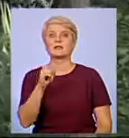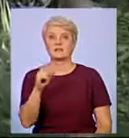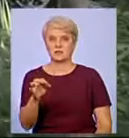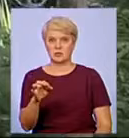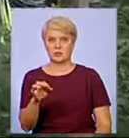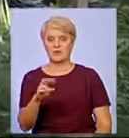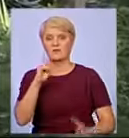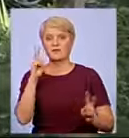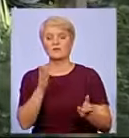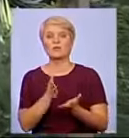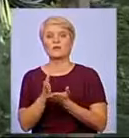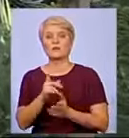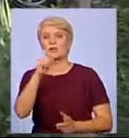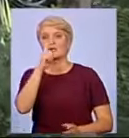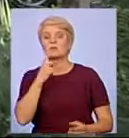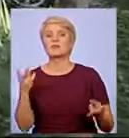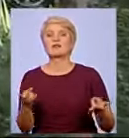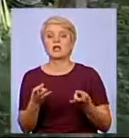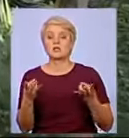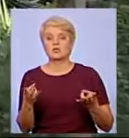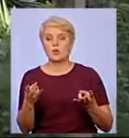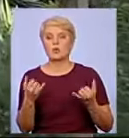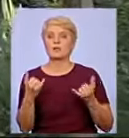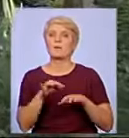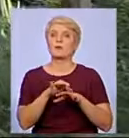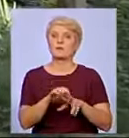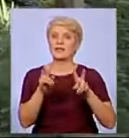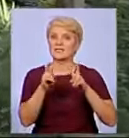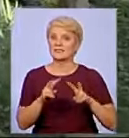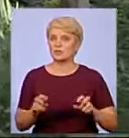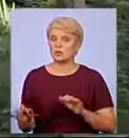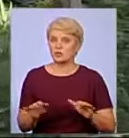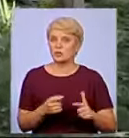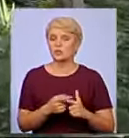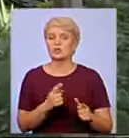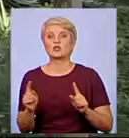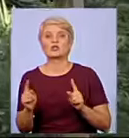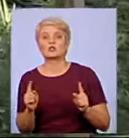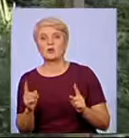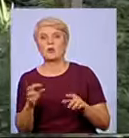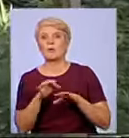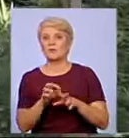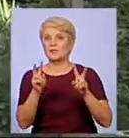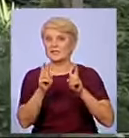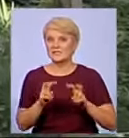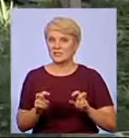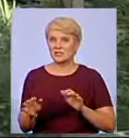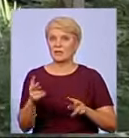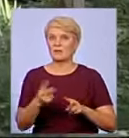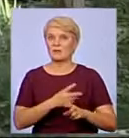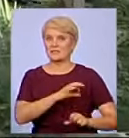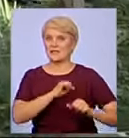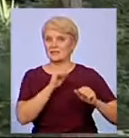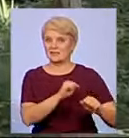в невідомому напрямку і не зрозуміло для чого. Для проведення слідчих дій чи ще щось. Але проводити слідчі дії без